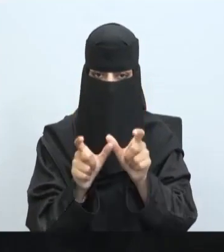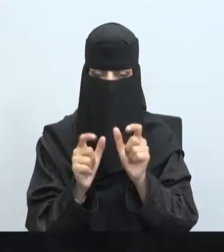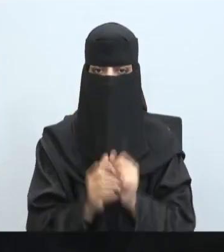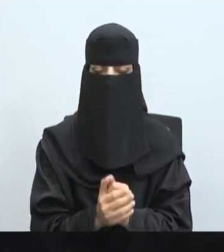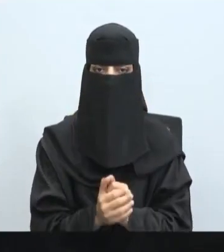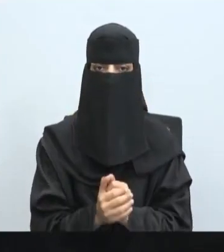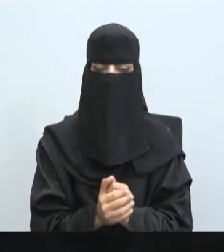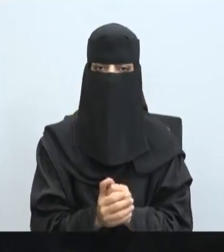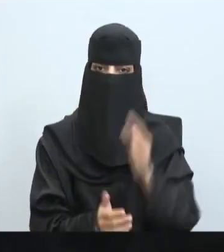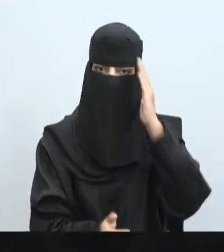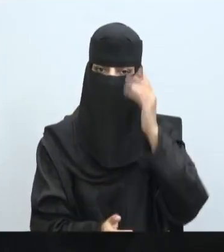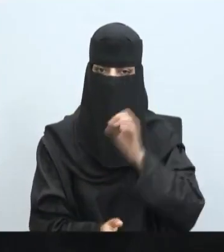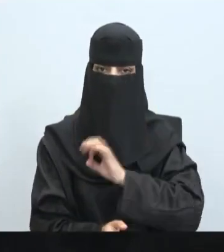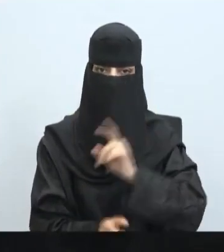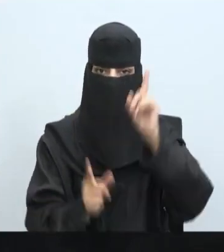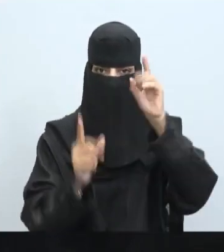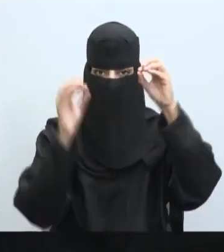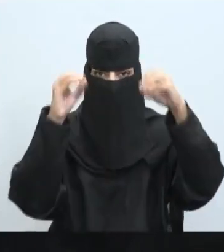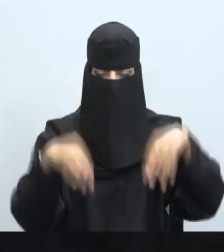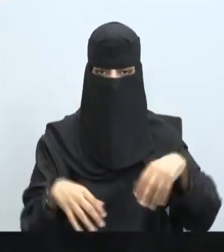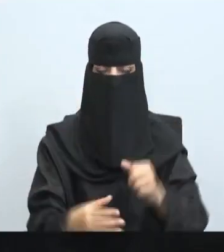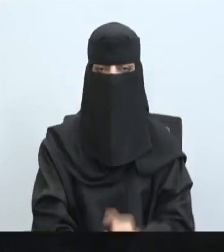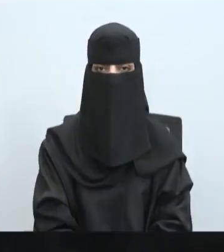وانصات والسلام عليكم ورحمه الله وبركاته